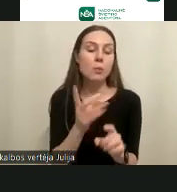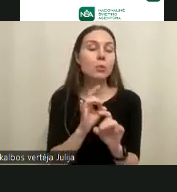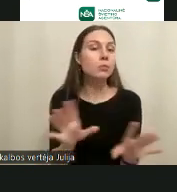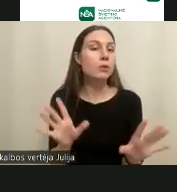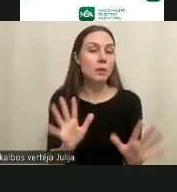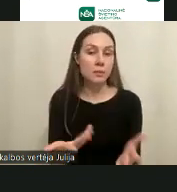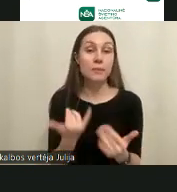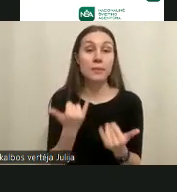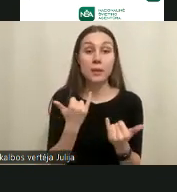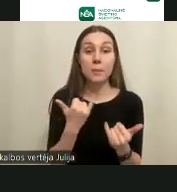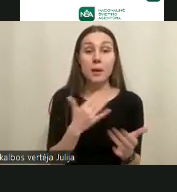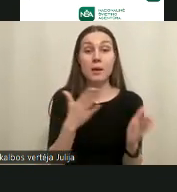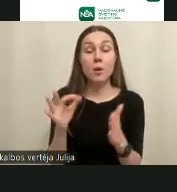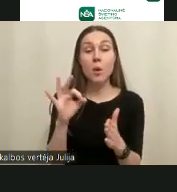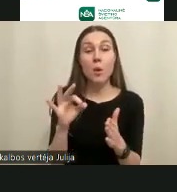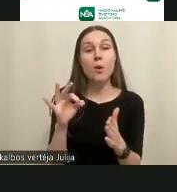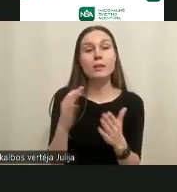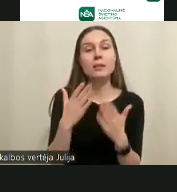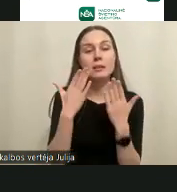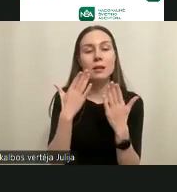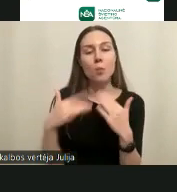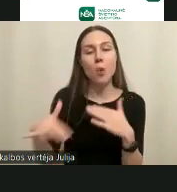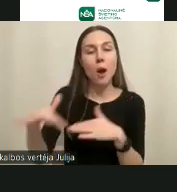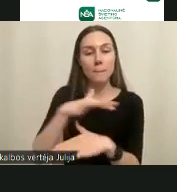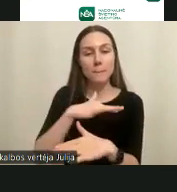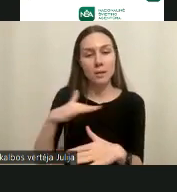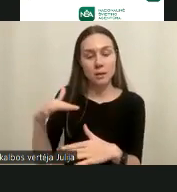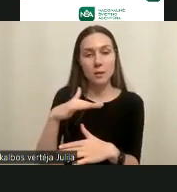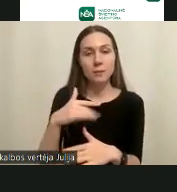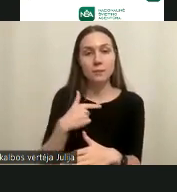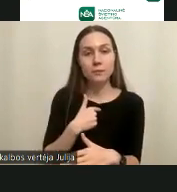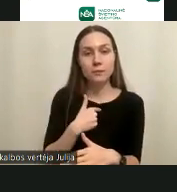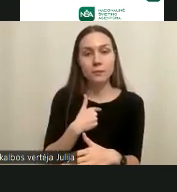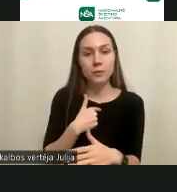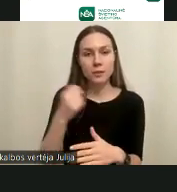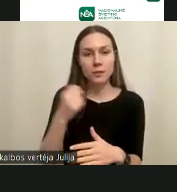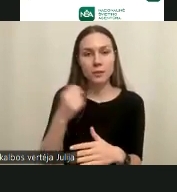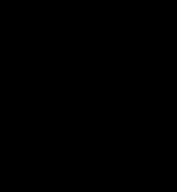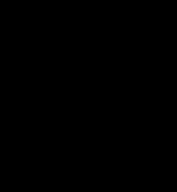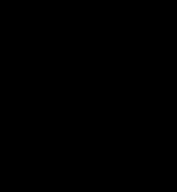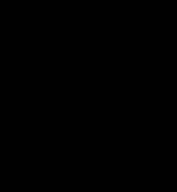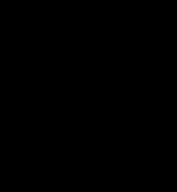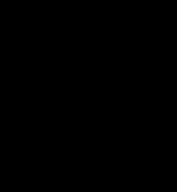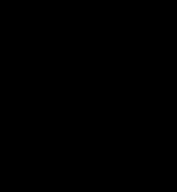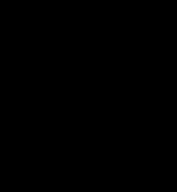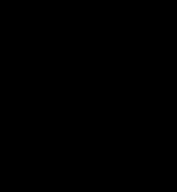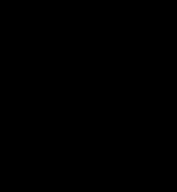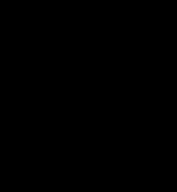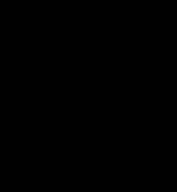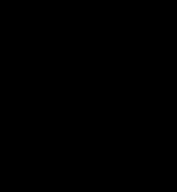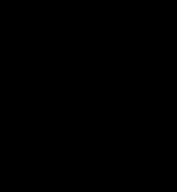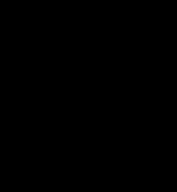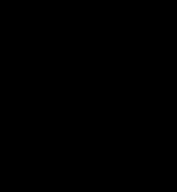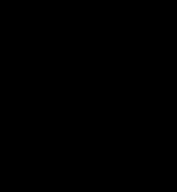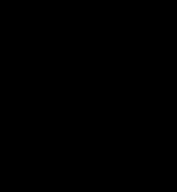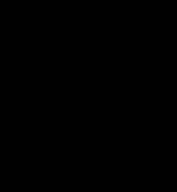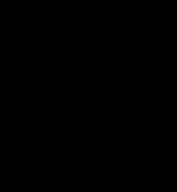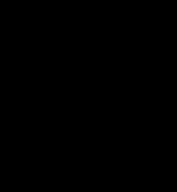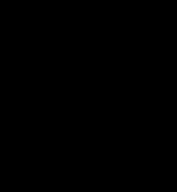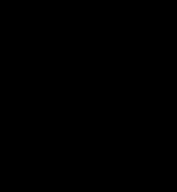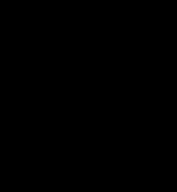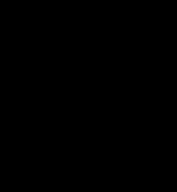dabar kalbėsime apie skaitimo aplinkas, atrodo. Aš tiesiog pamečiau savo skaidras, dabar turiu jas atstatyti ir